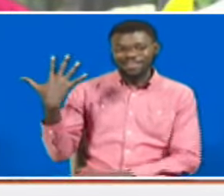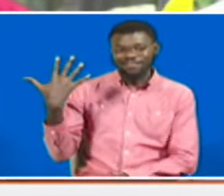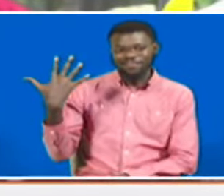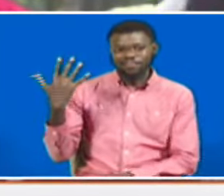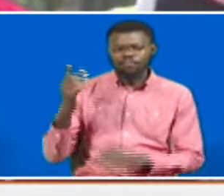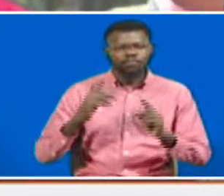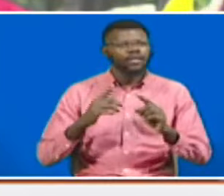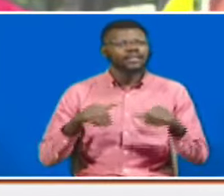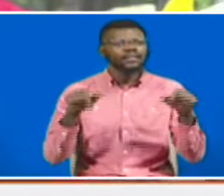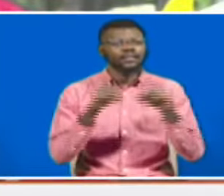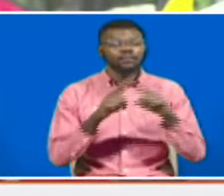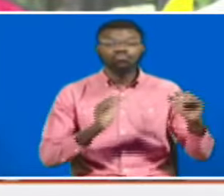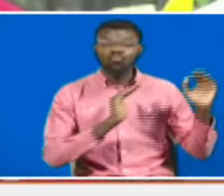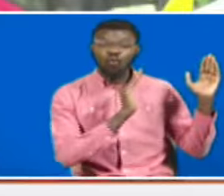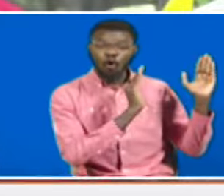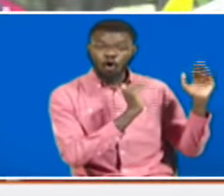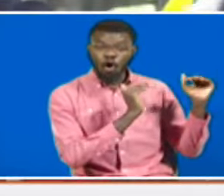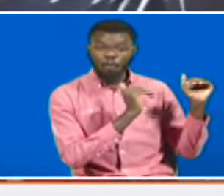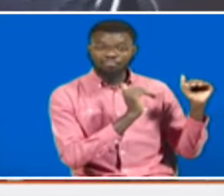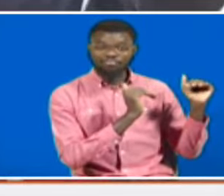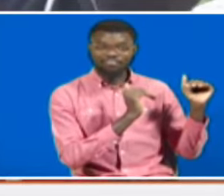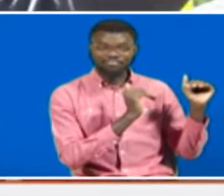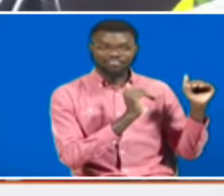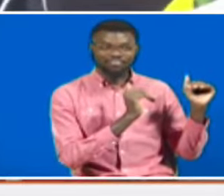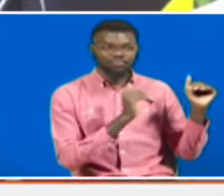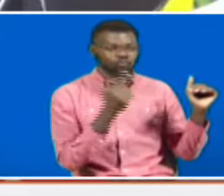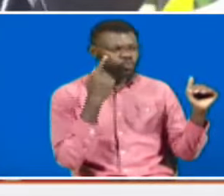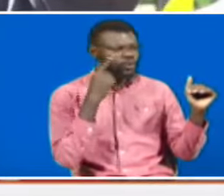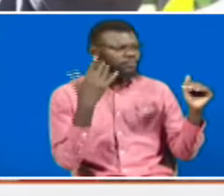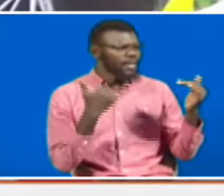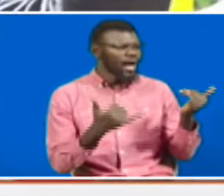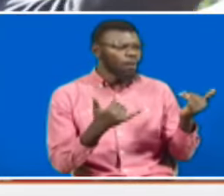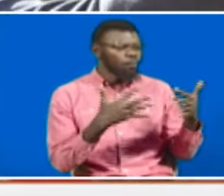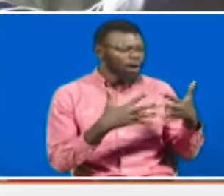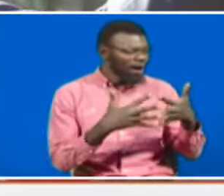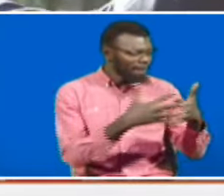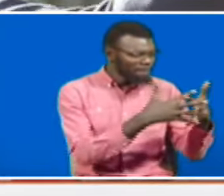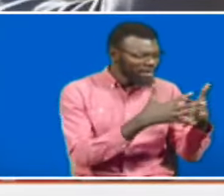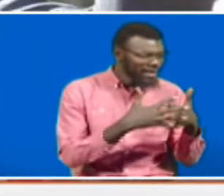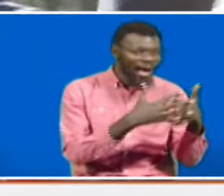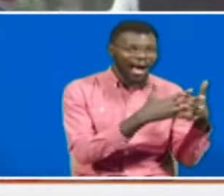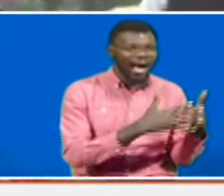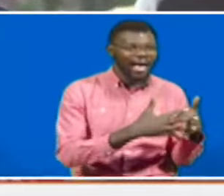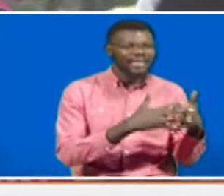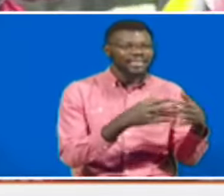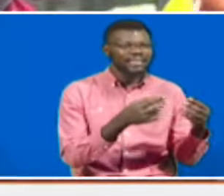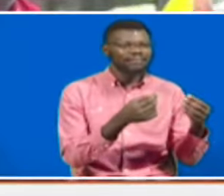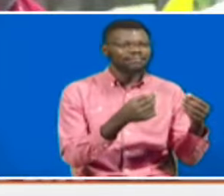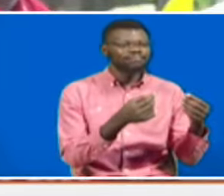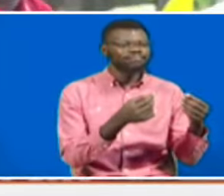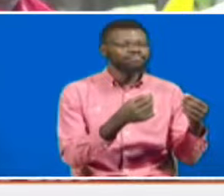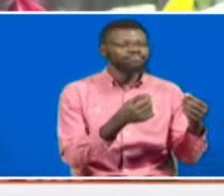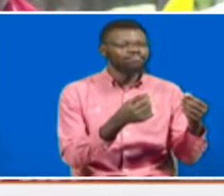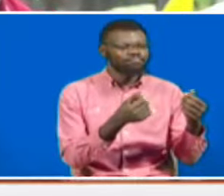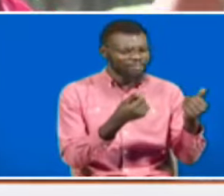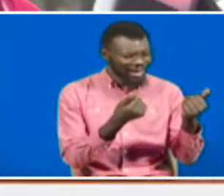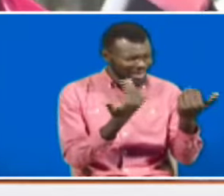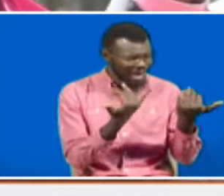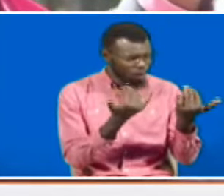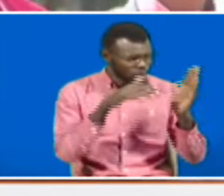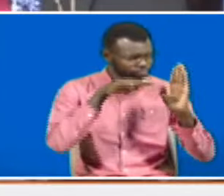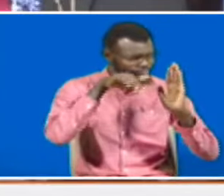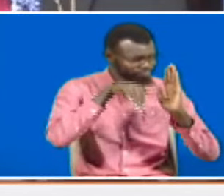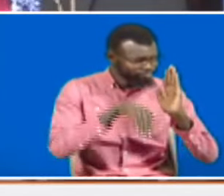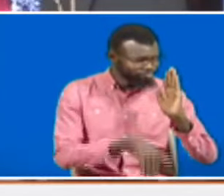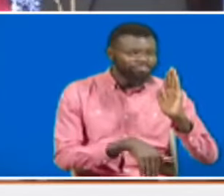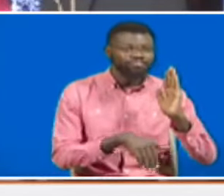Na tuko na matarajio vile tunaona inflation ya Amerikani na Uingereza inashuka. Hiyo inachagia